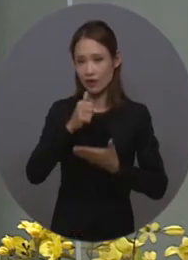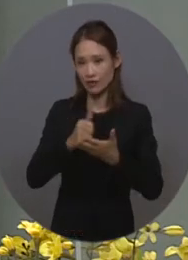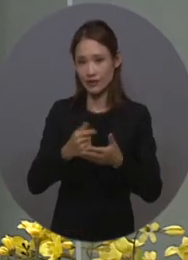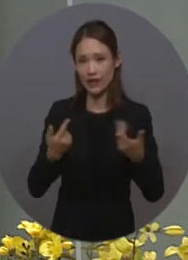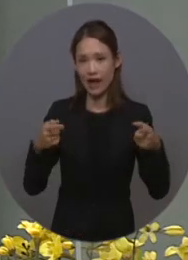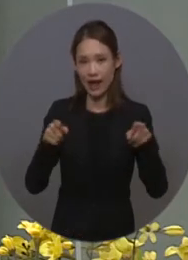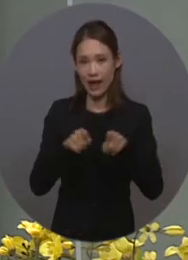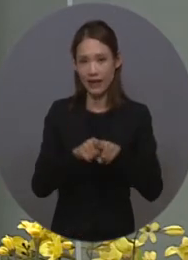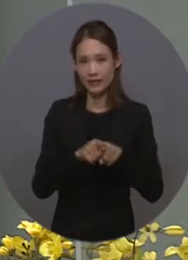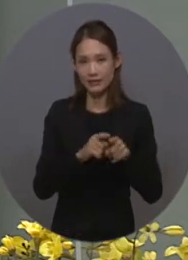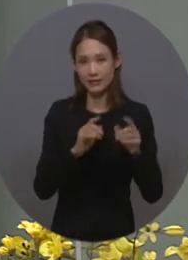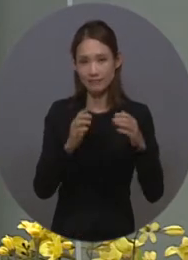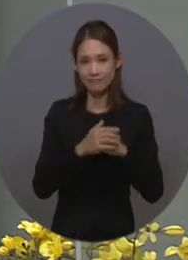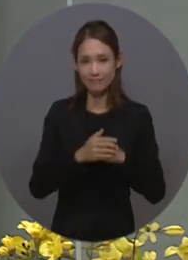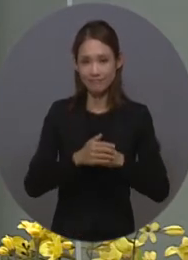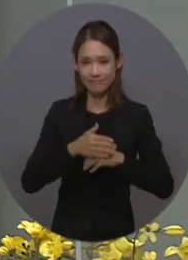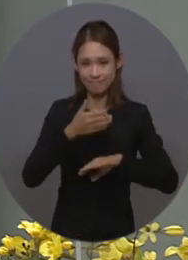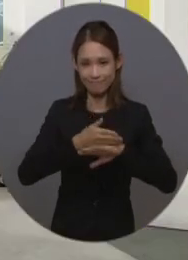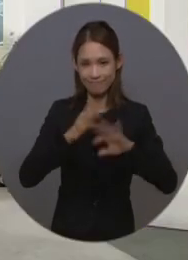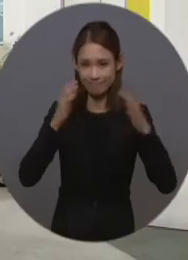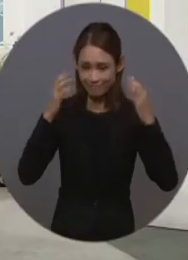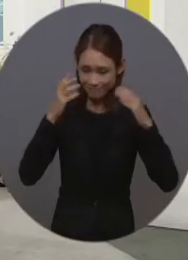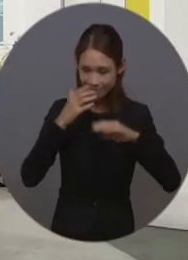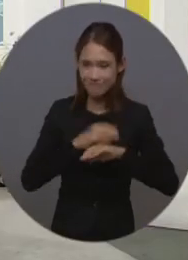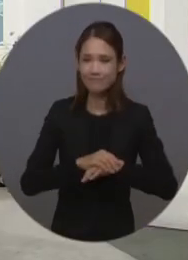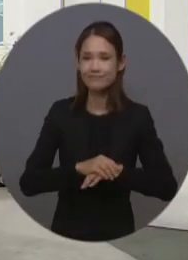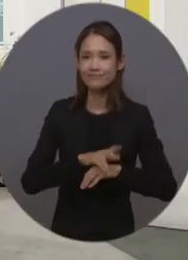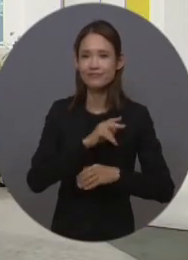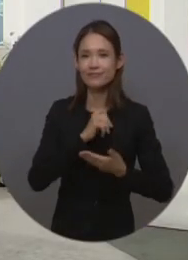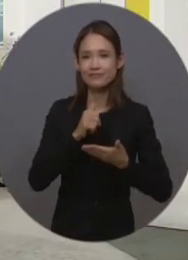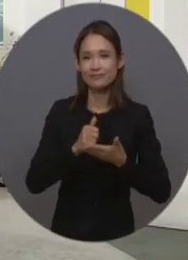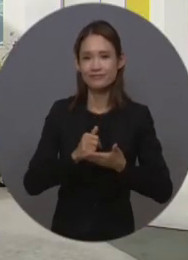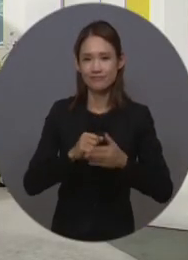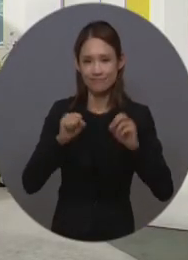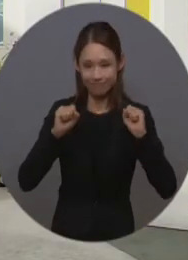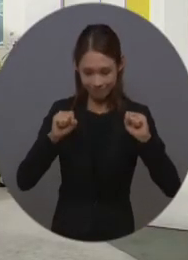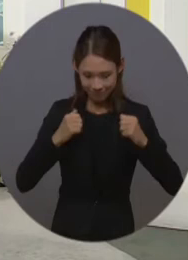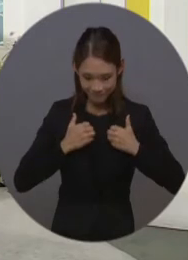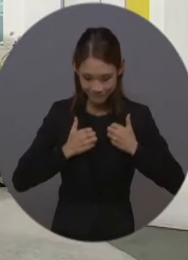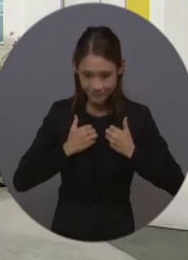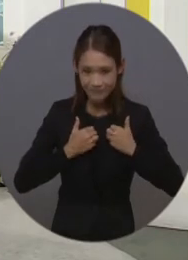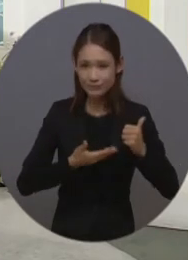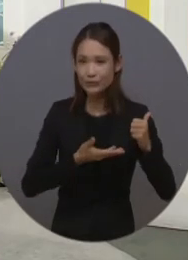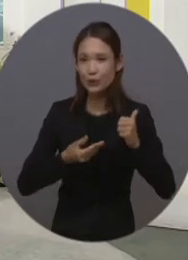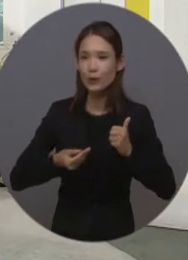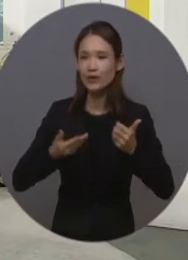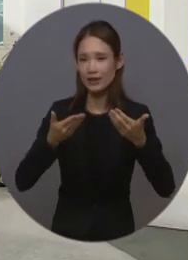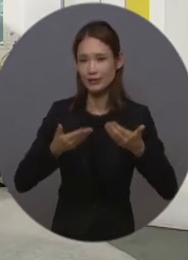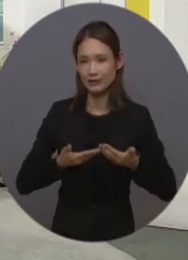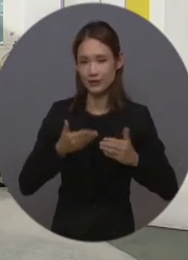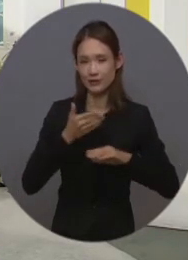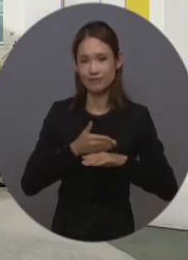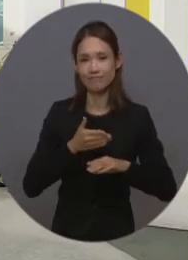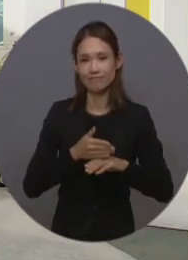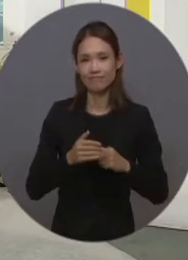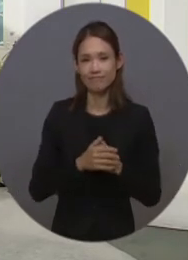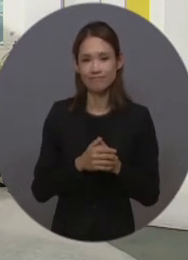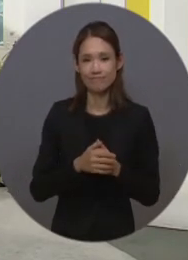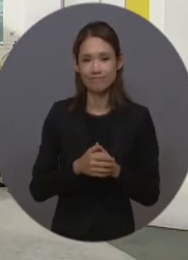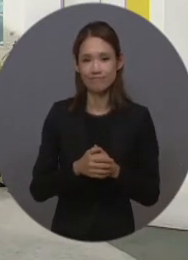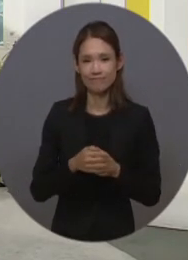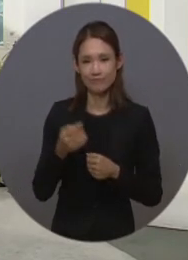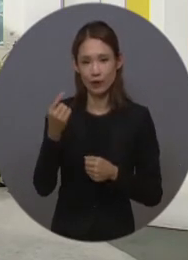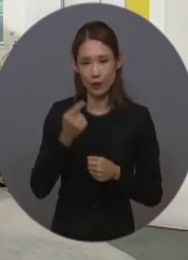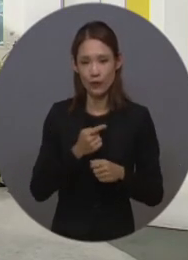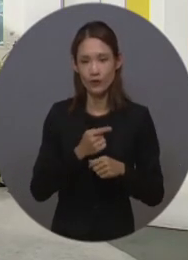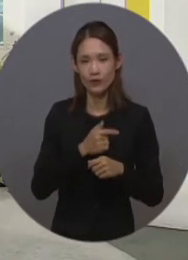해주시면 감사하겠습니다. 어서 오세요. 박진 의원님. 안녕하세요. 반갑습니다. 네. 초대해 주셔서 감사합니다. 아유, 의원님 오시는 거는